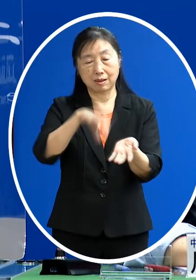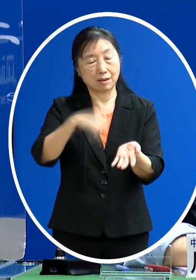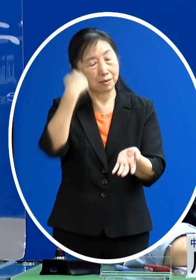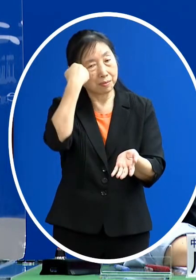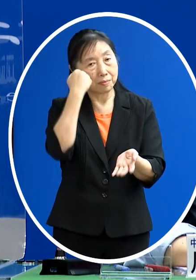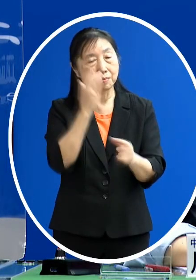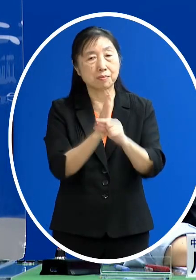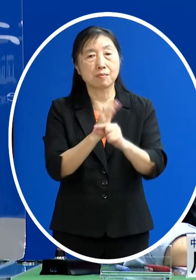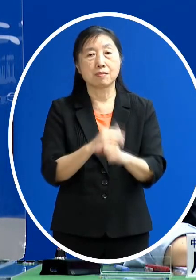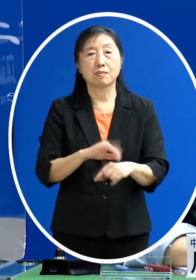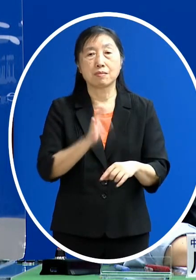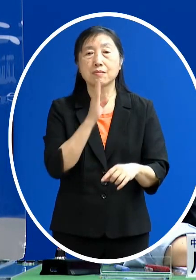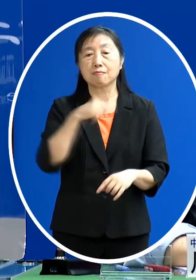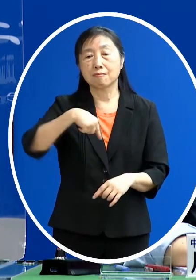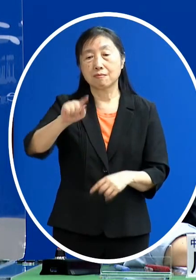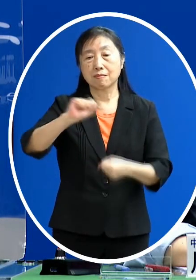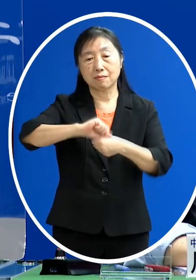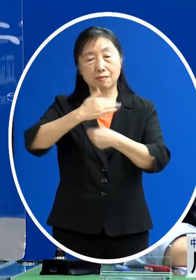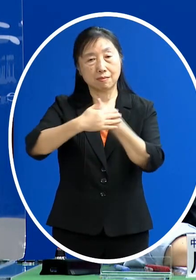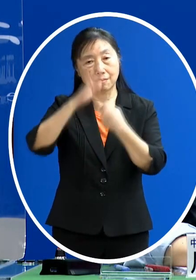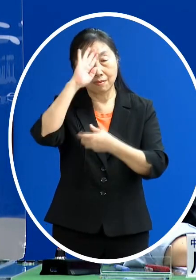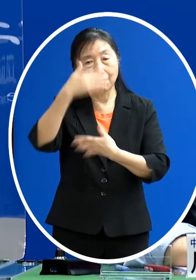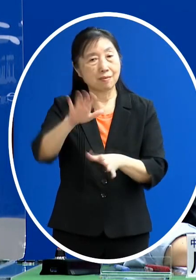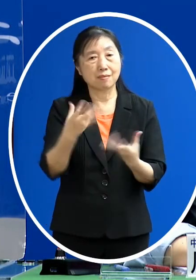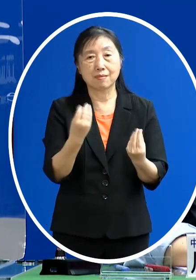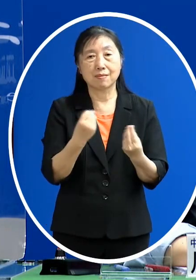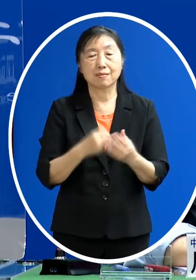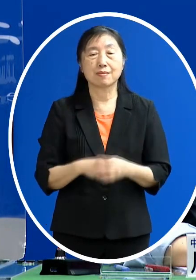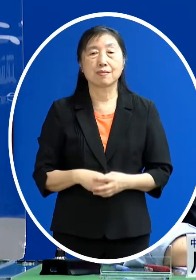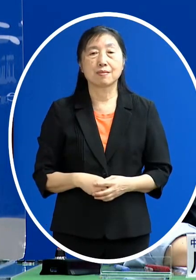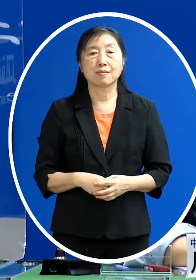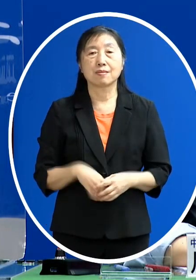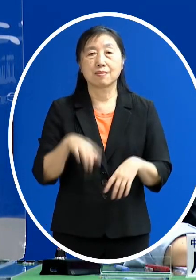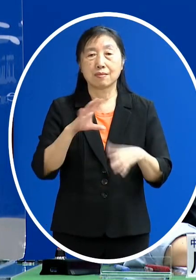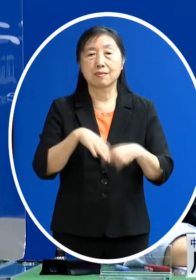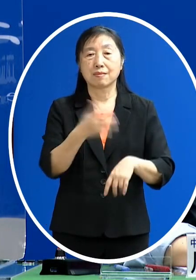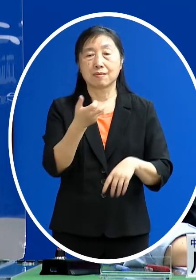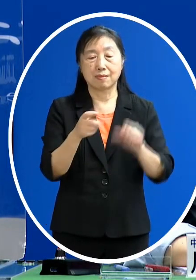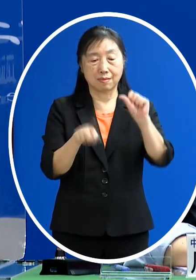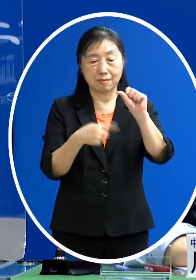中哈，但是都不需要入住到加护病房，所以这是以上这个5位的一个整理。